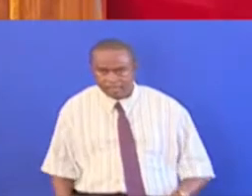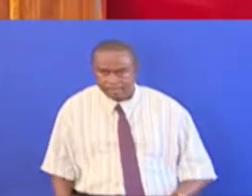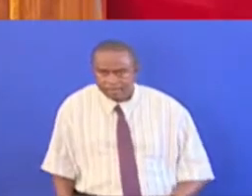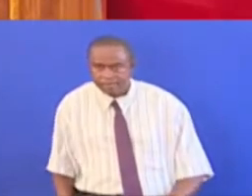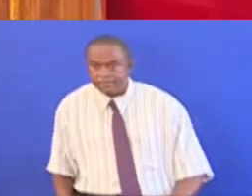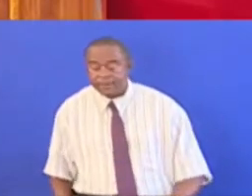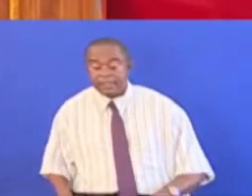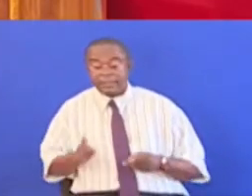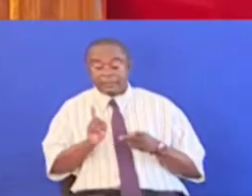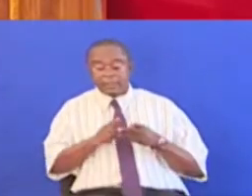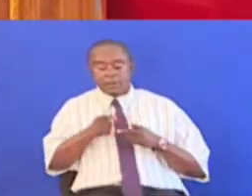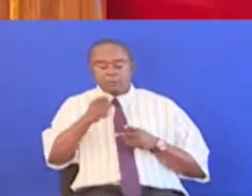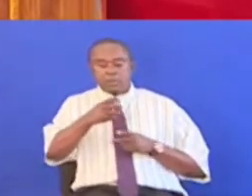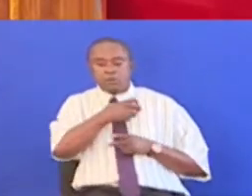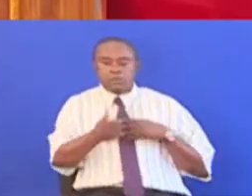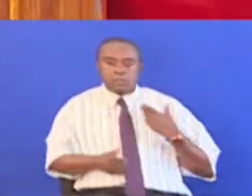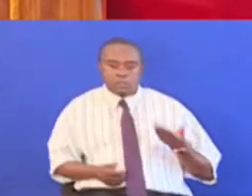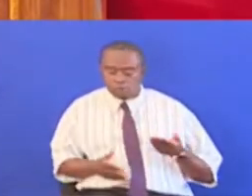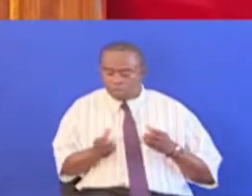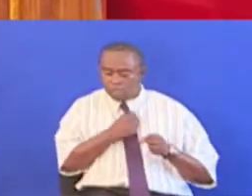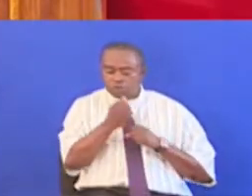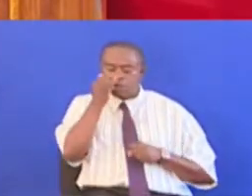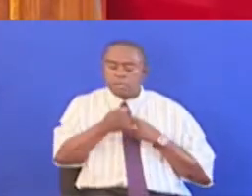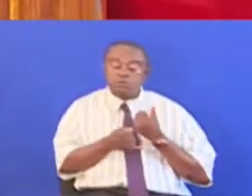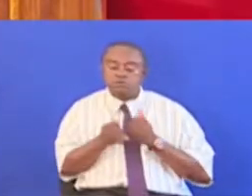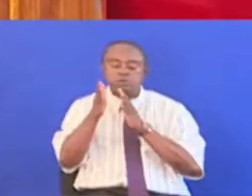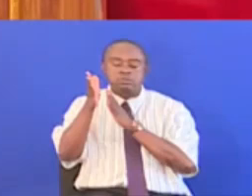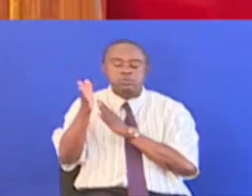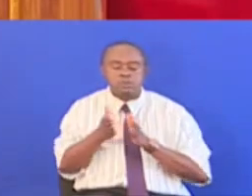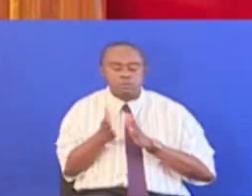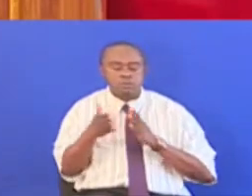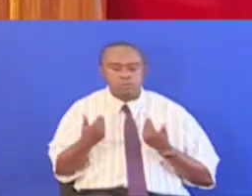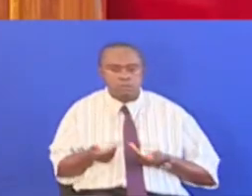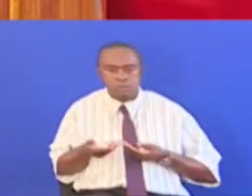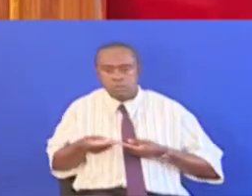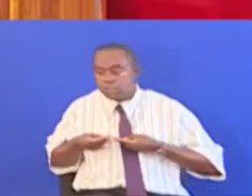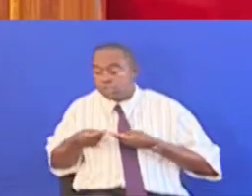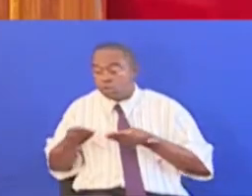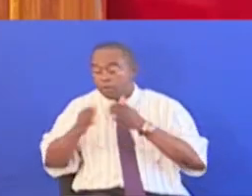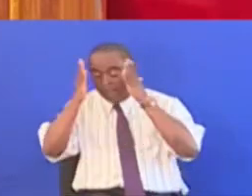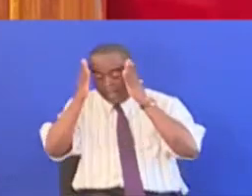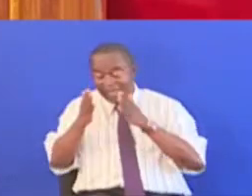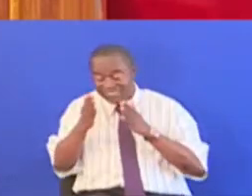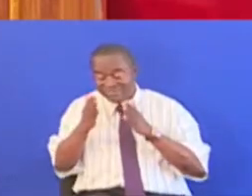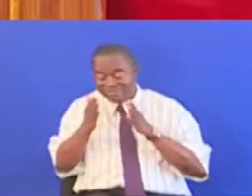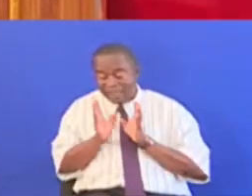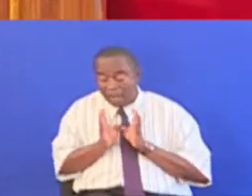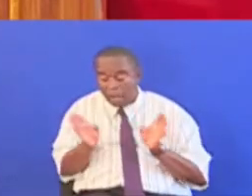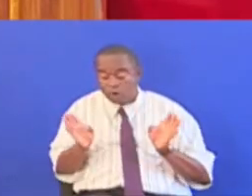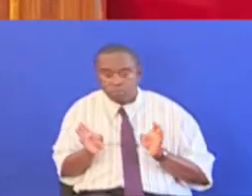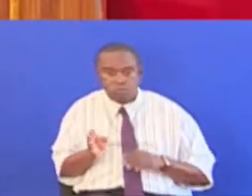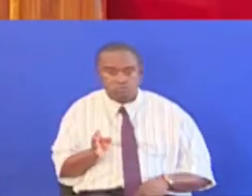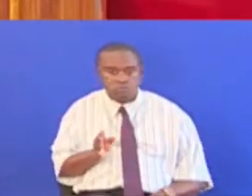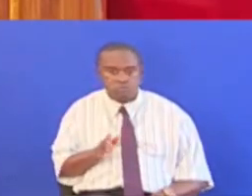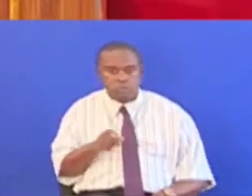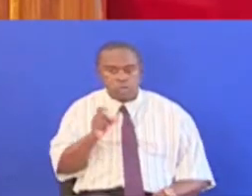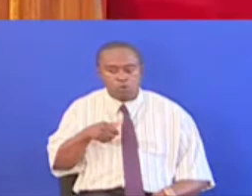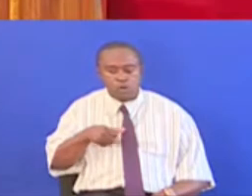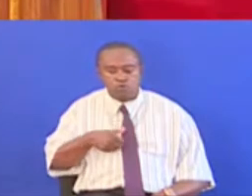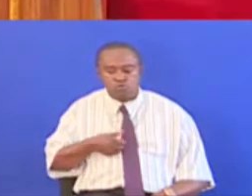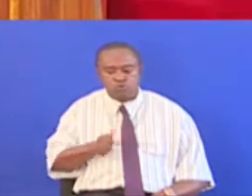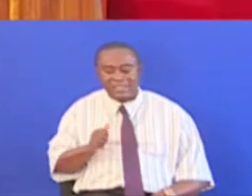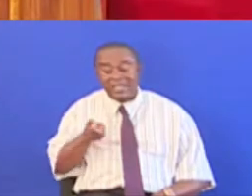naipongeza wizara kwa kuwa katika hatua za mwisho za maandalizi ya kuwapatia hadhi maalum watu wenye asili na nasaba